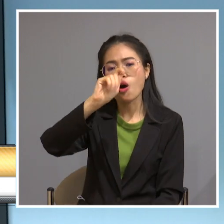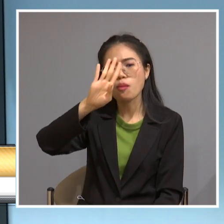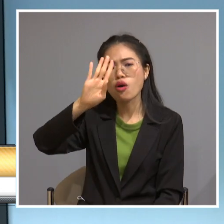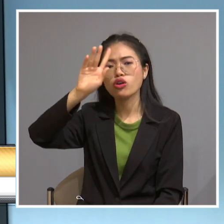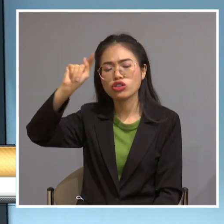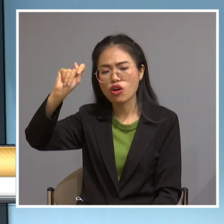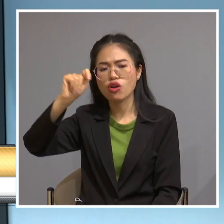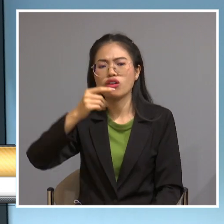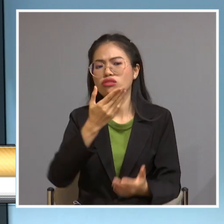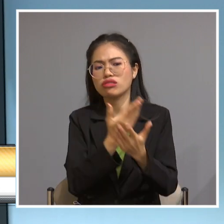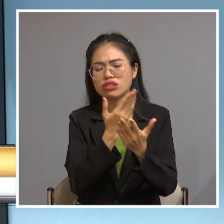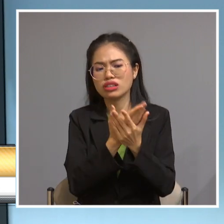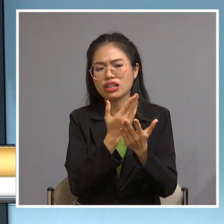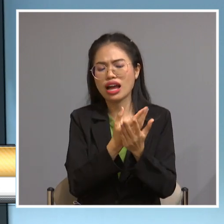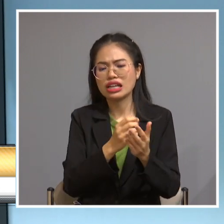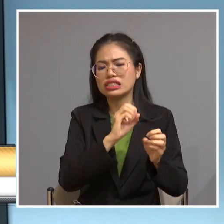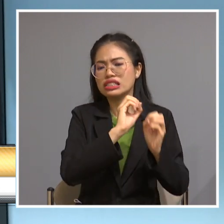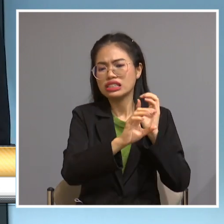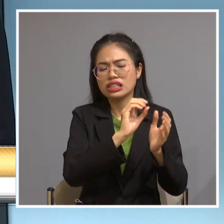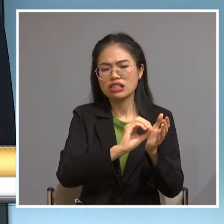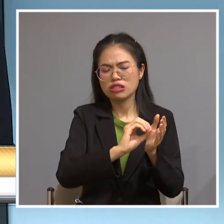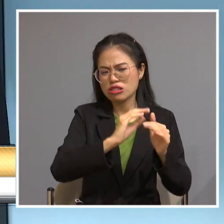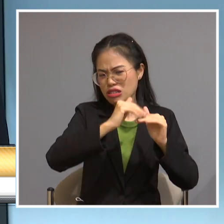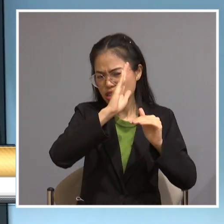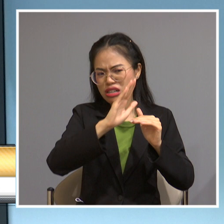จากที่เก็บจพระชาชน ประมาณปีละสองบืนล้าน